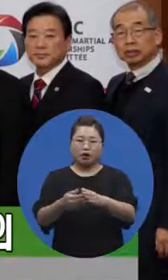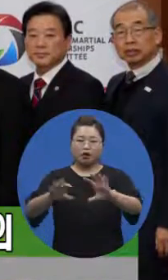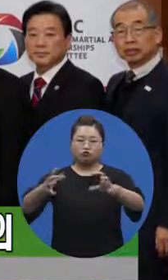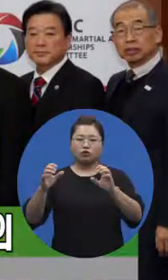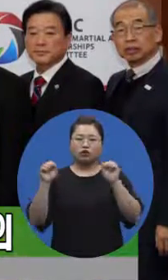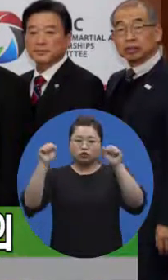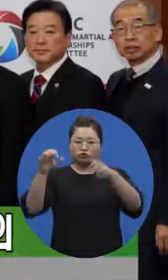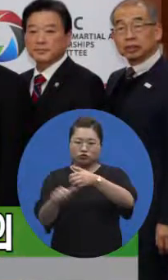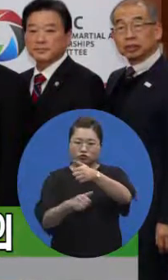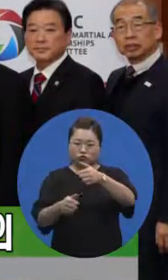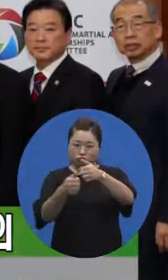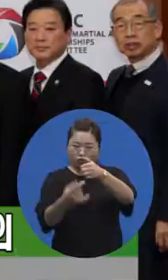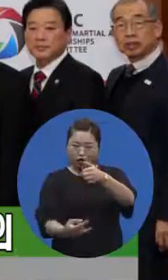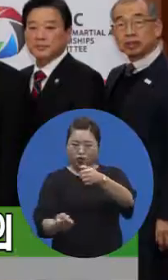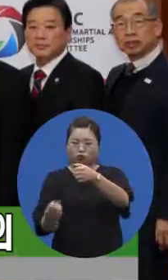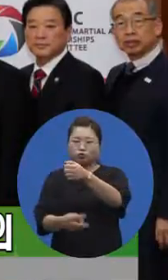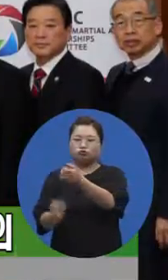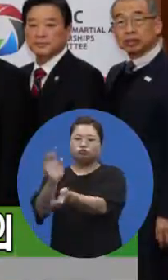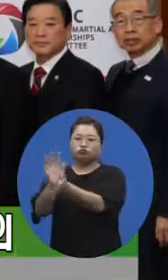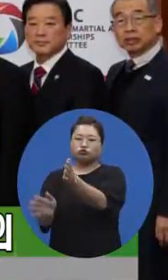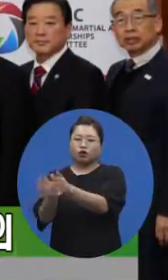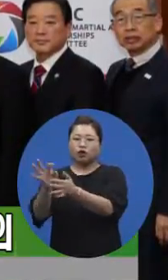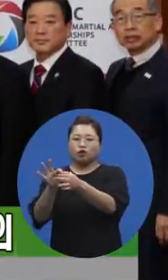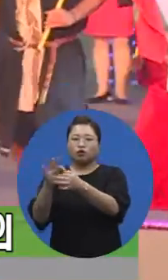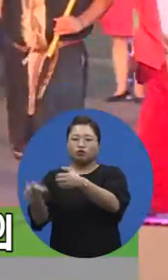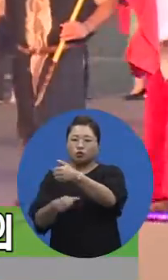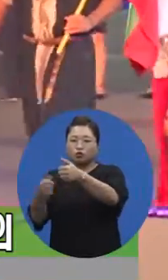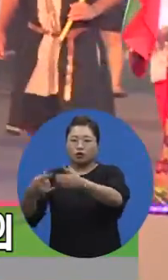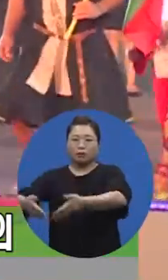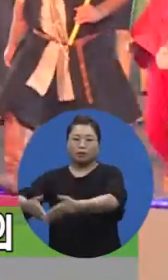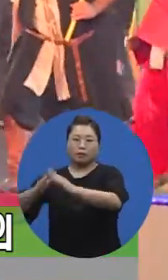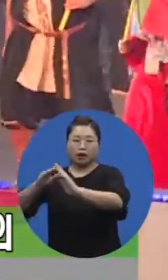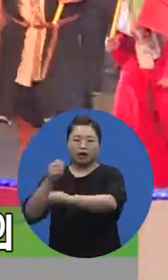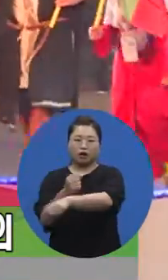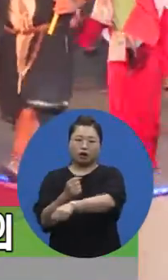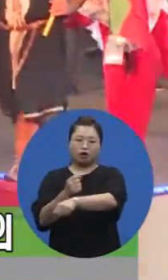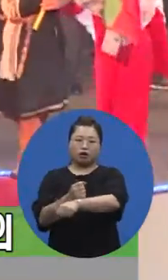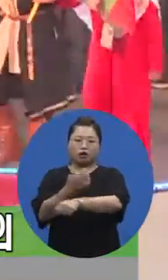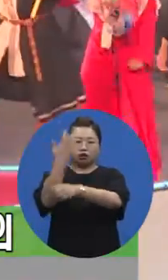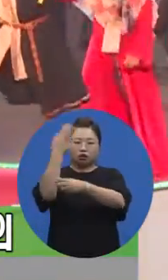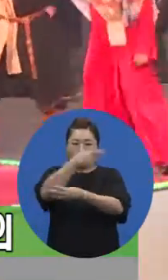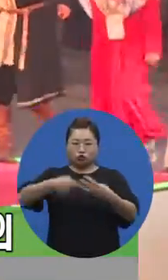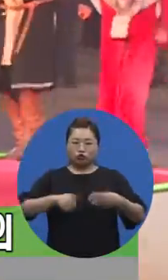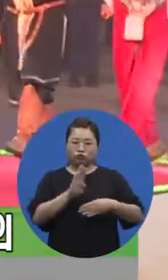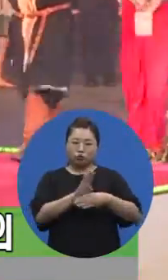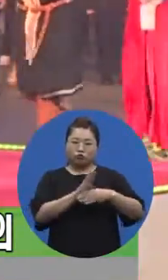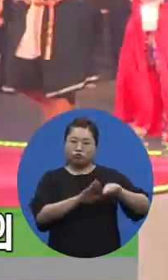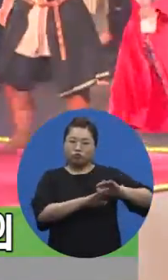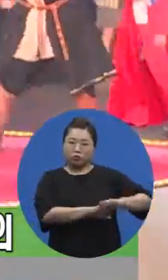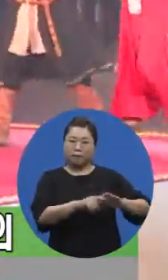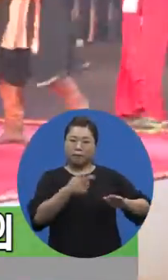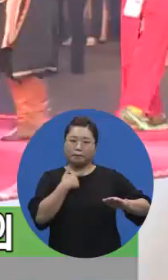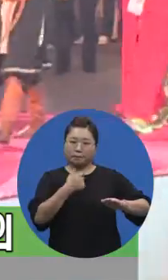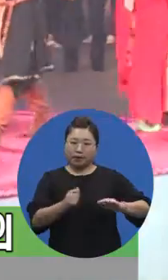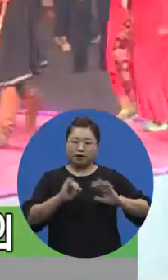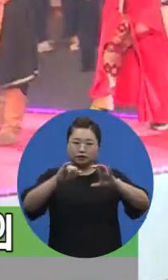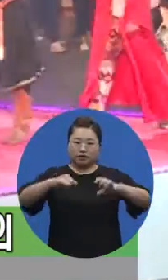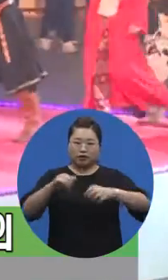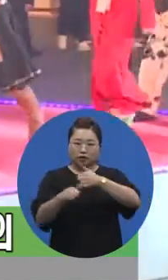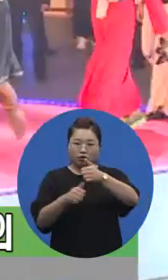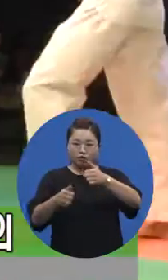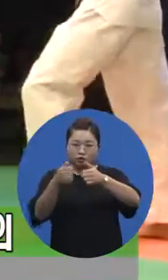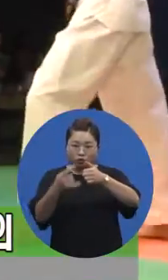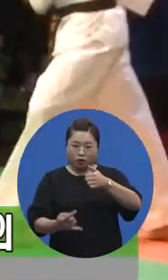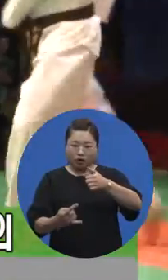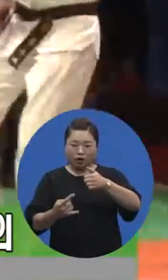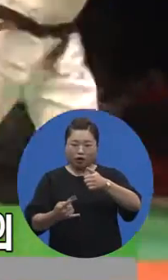인도네시아 국가체육위원회와 무예 마스터십 해외위원회를 설립합니다. 청주에 본부를 두고 있는 세계 무예 마스터십